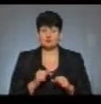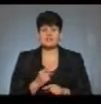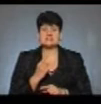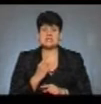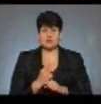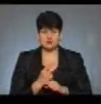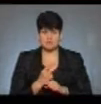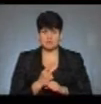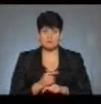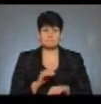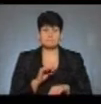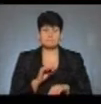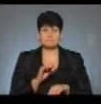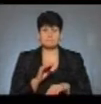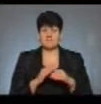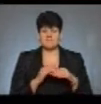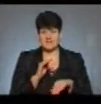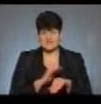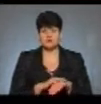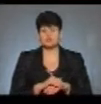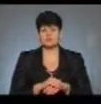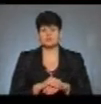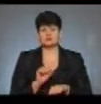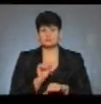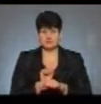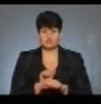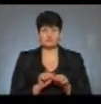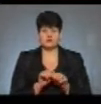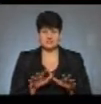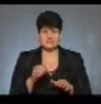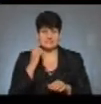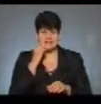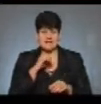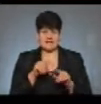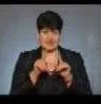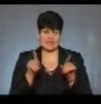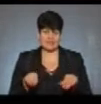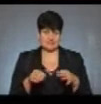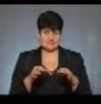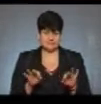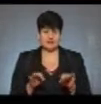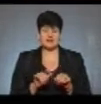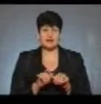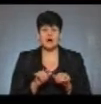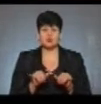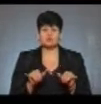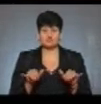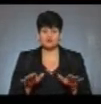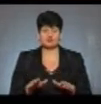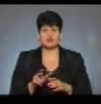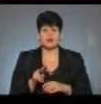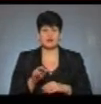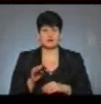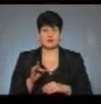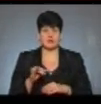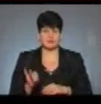заборонив, тобто фактично припинив поширення цих старих ліцензійних умов на розповсюджувачів лотерей.